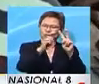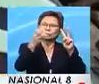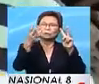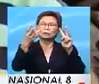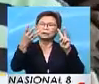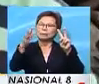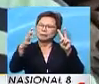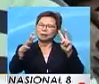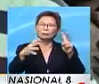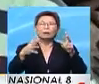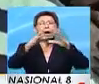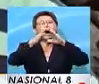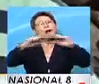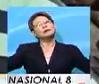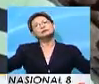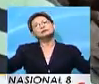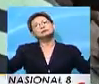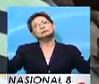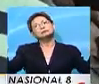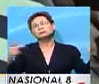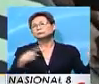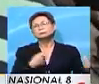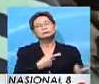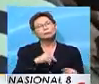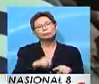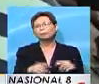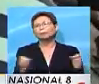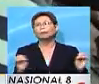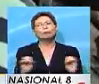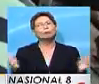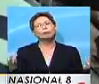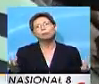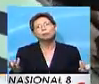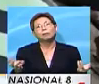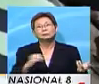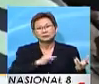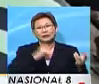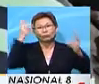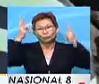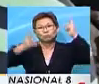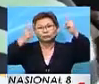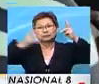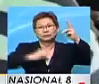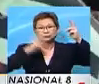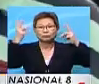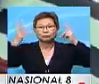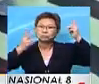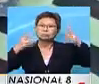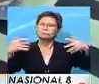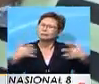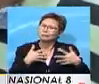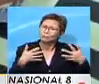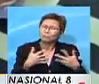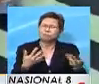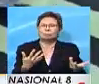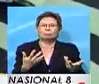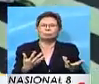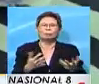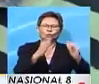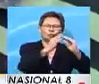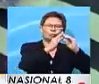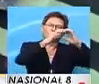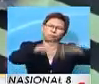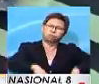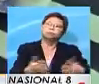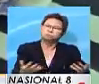kehilangan benda tu yang kita tak boleh nak lagi cuma saya khatir Saya takut kita akan kilang